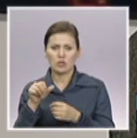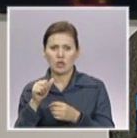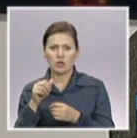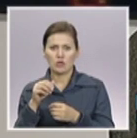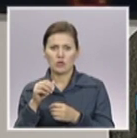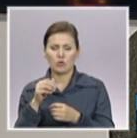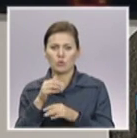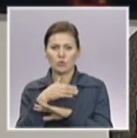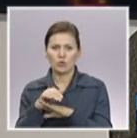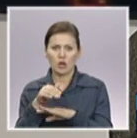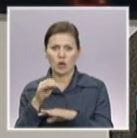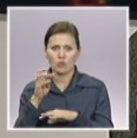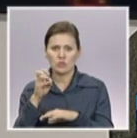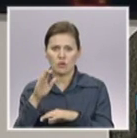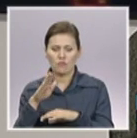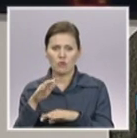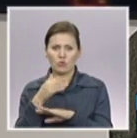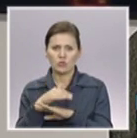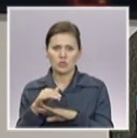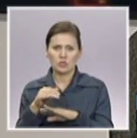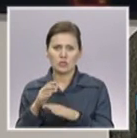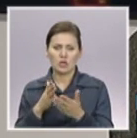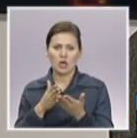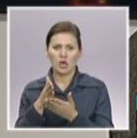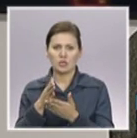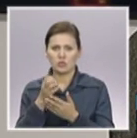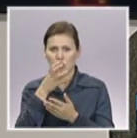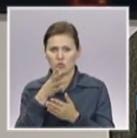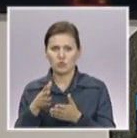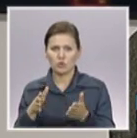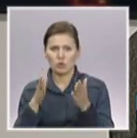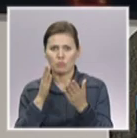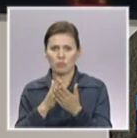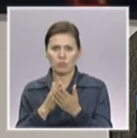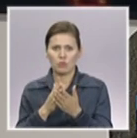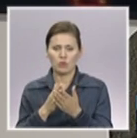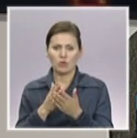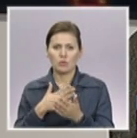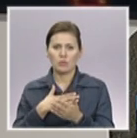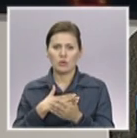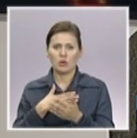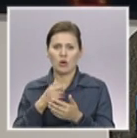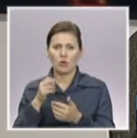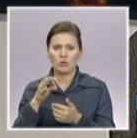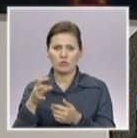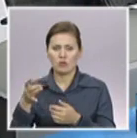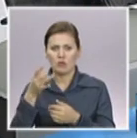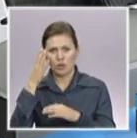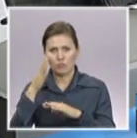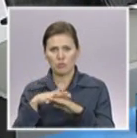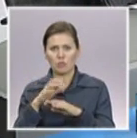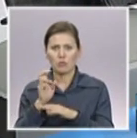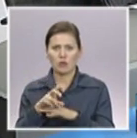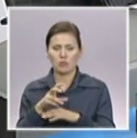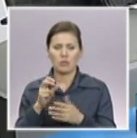көшесінен ана Әуезов көшесіне шығатын жақсы жол бар. Мен ана Әуезов ауданының әкіміне де